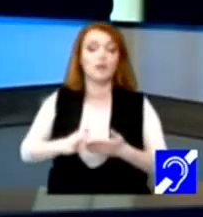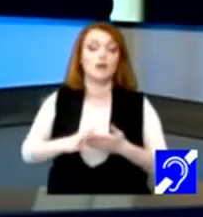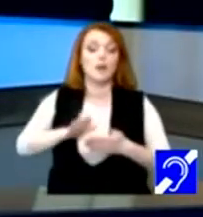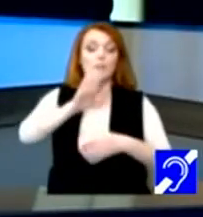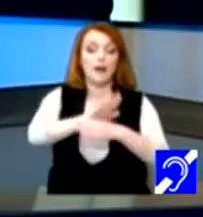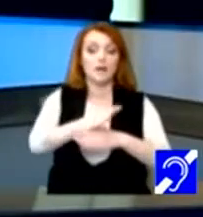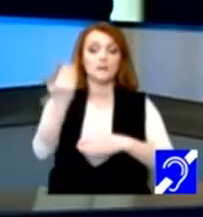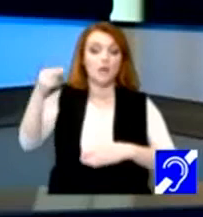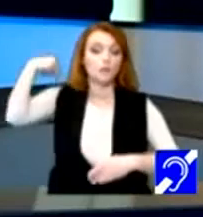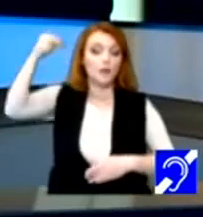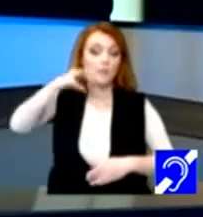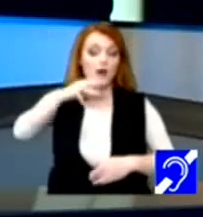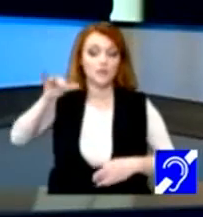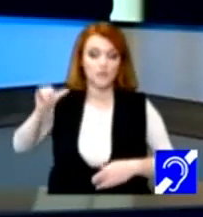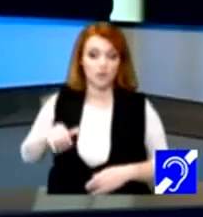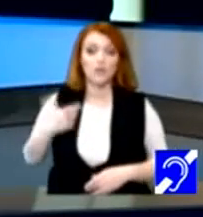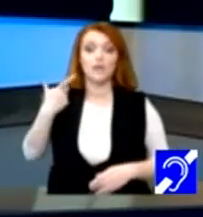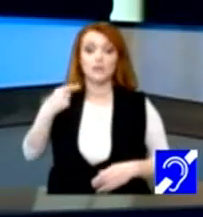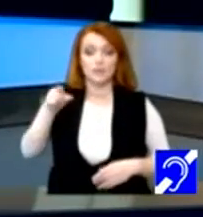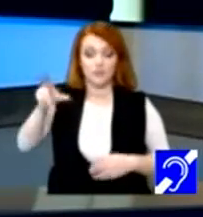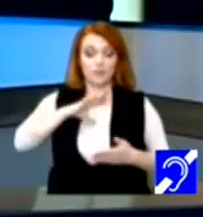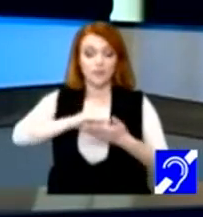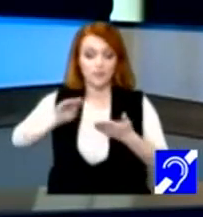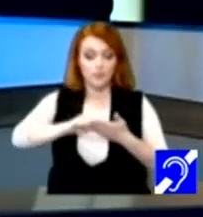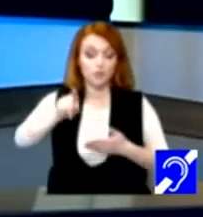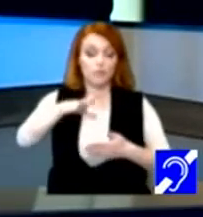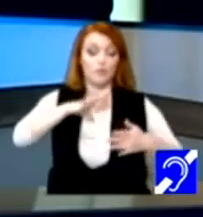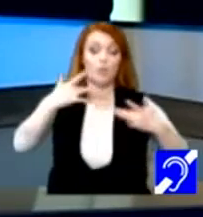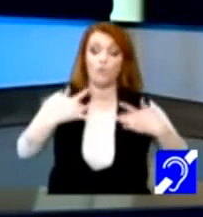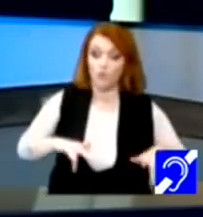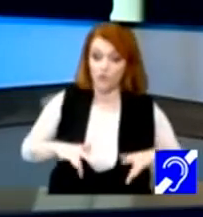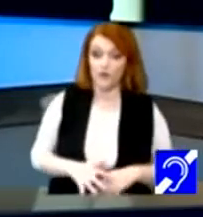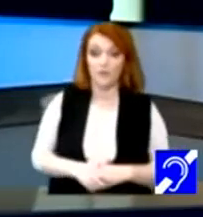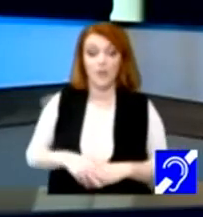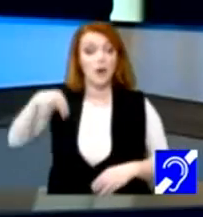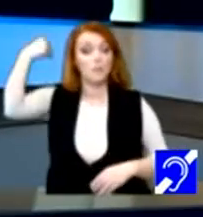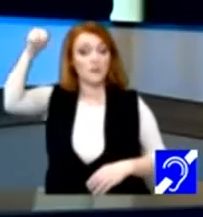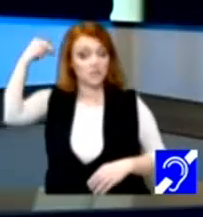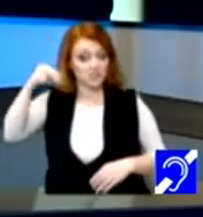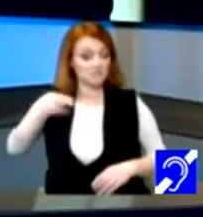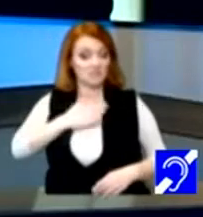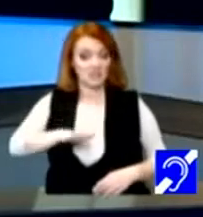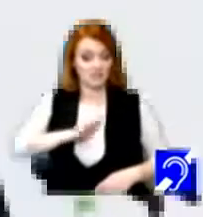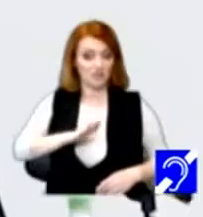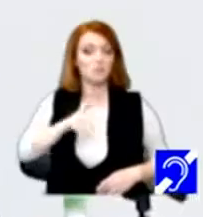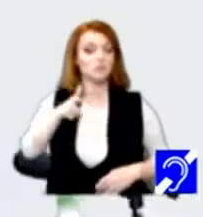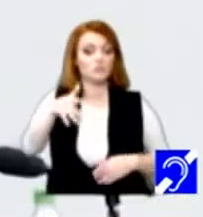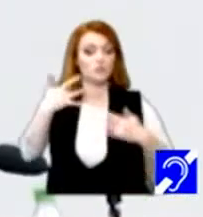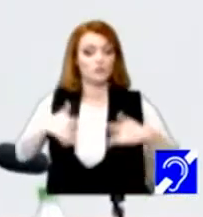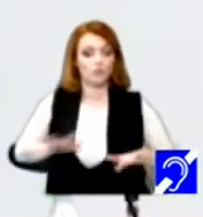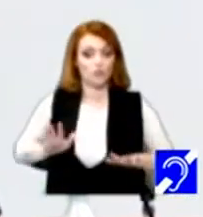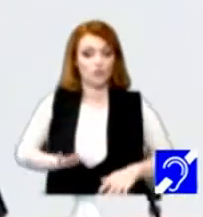președintele Maia Sandu, prin care judecătorul a fost demis. Șeful statului a anunțat că va contesta decizia.